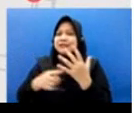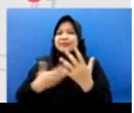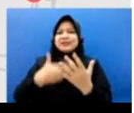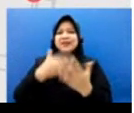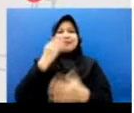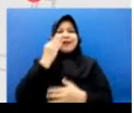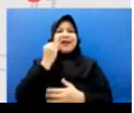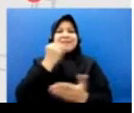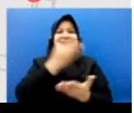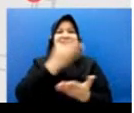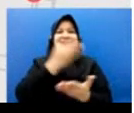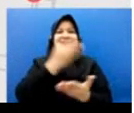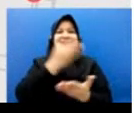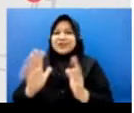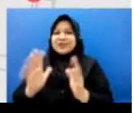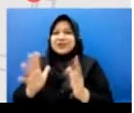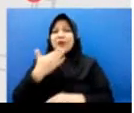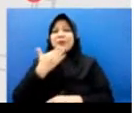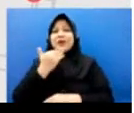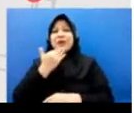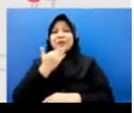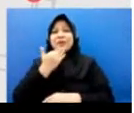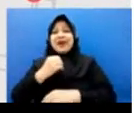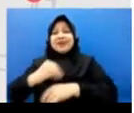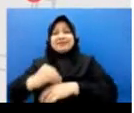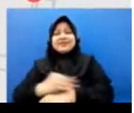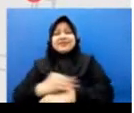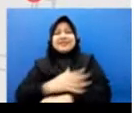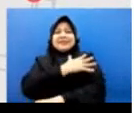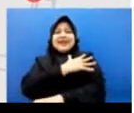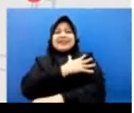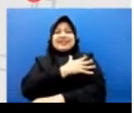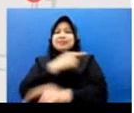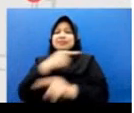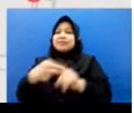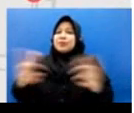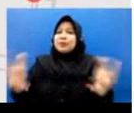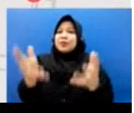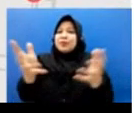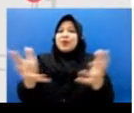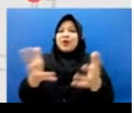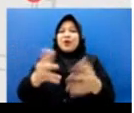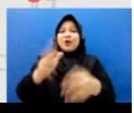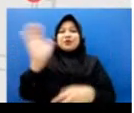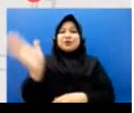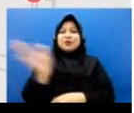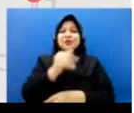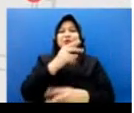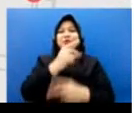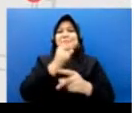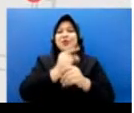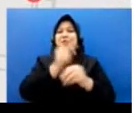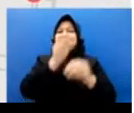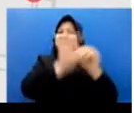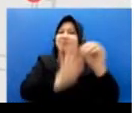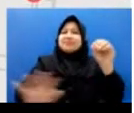menjadi inspirasi dan juga menjadi pemicu untuk guru-guru seluruh Nusantara untuk terus semangat. Berubah atau punah,